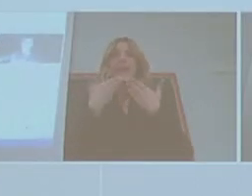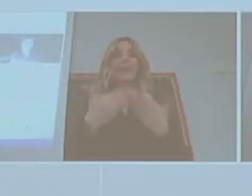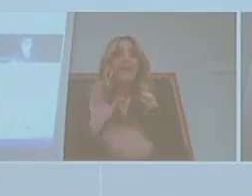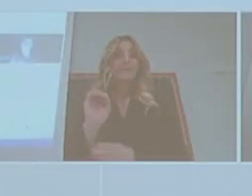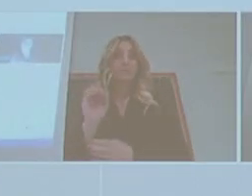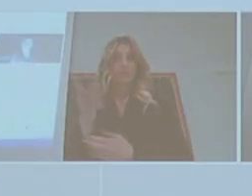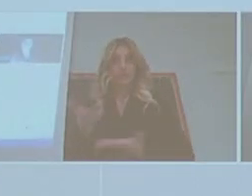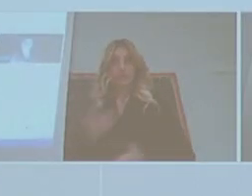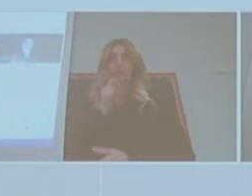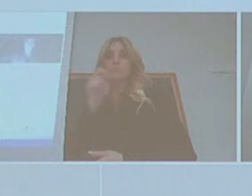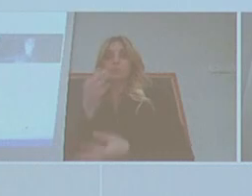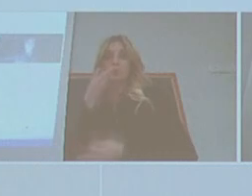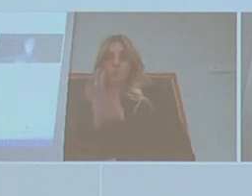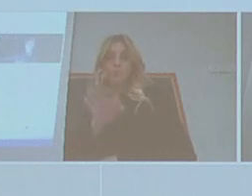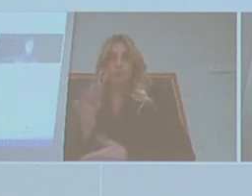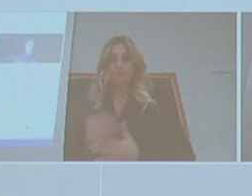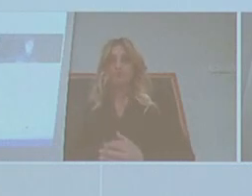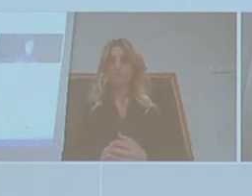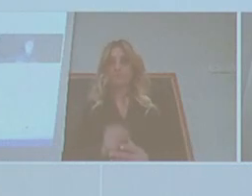professore, a lei la parola.